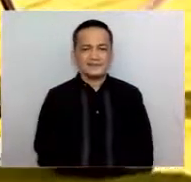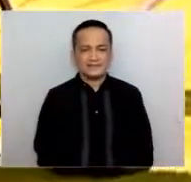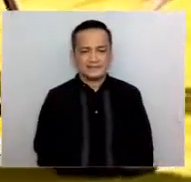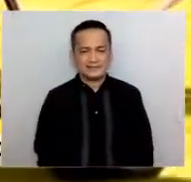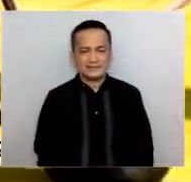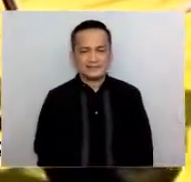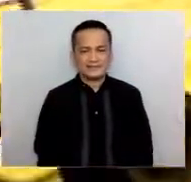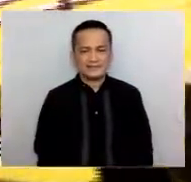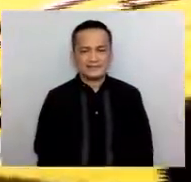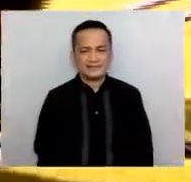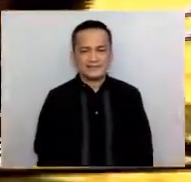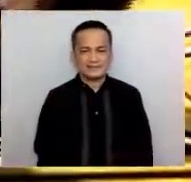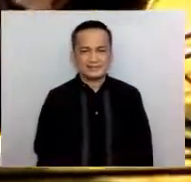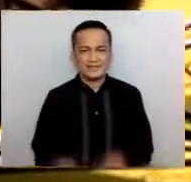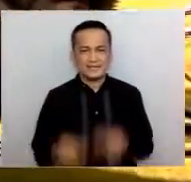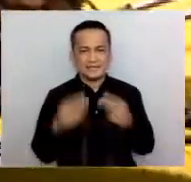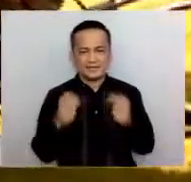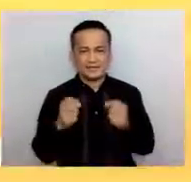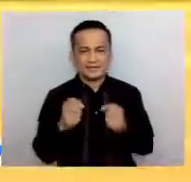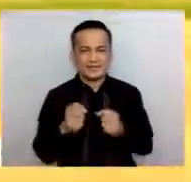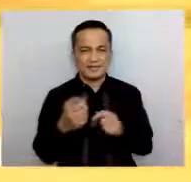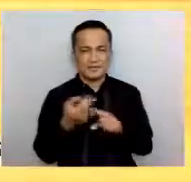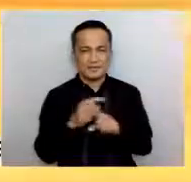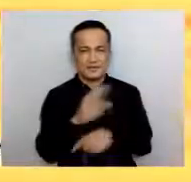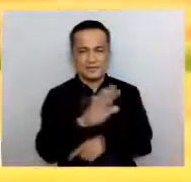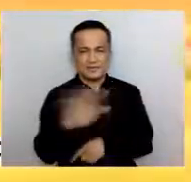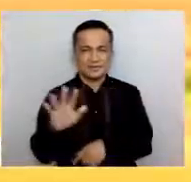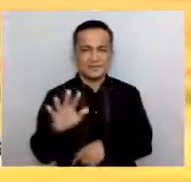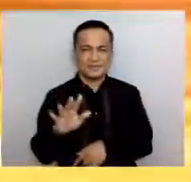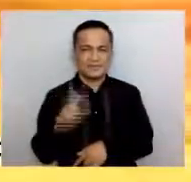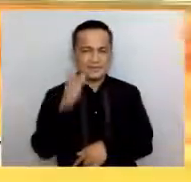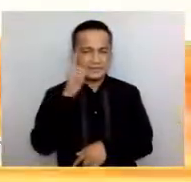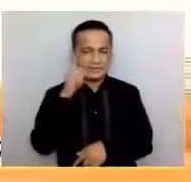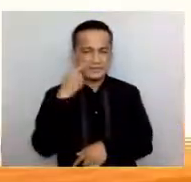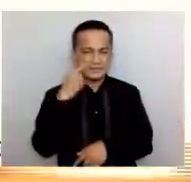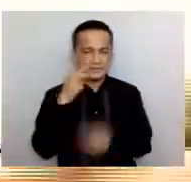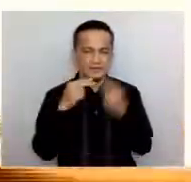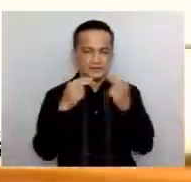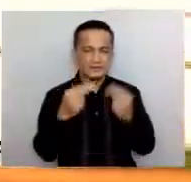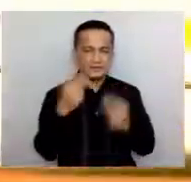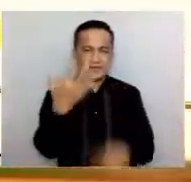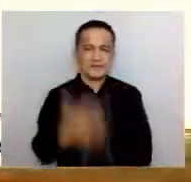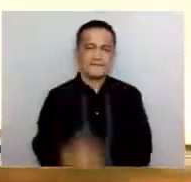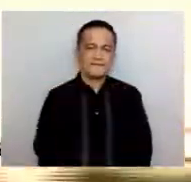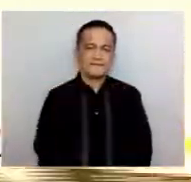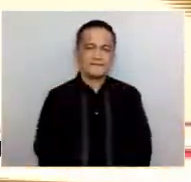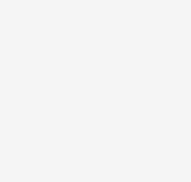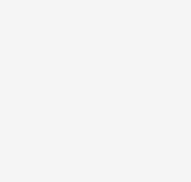Nagbabalita mula sa frontline, Laila Pangilinan, News 5.